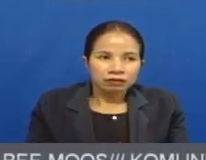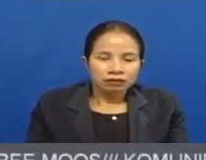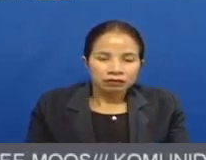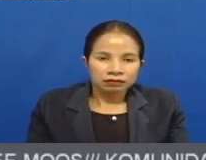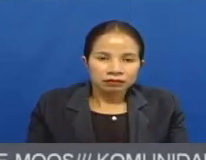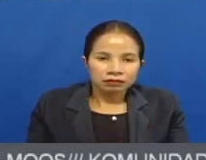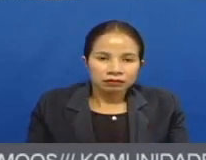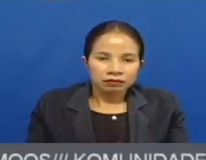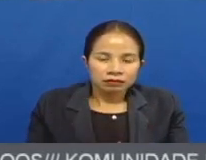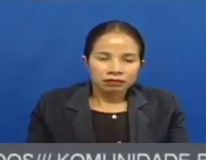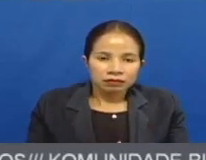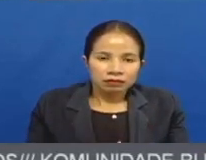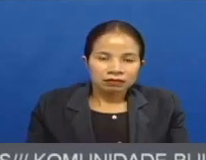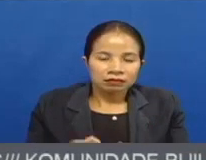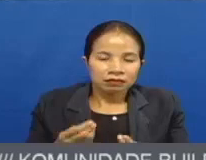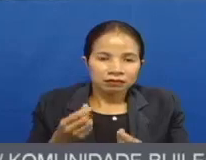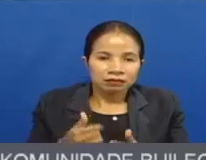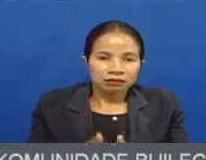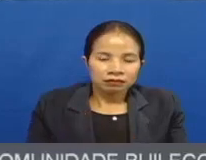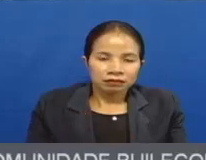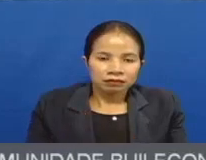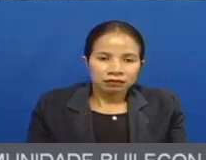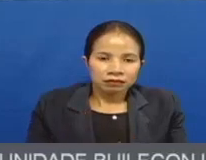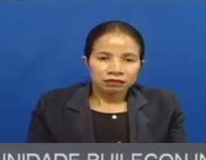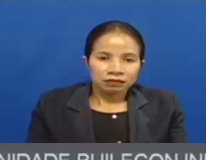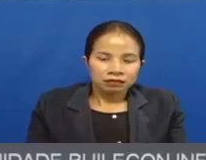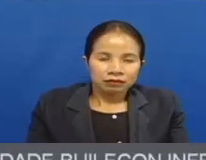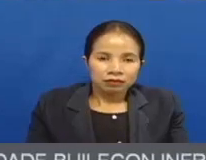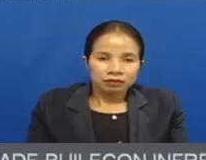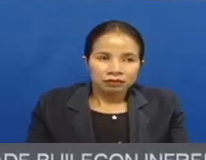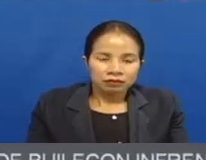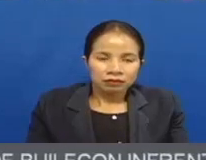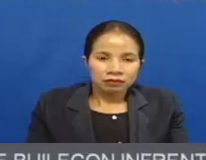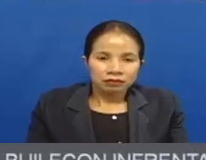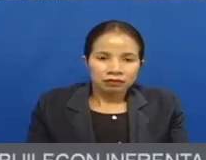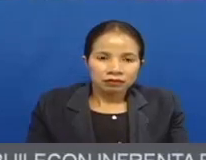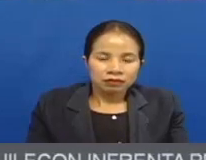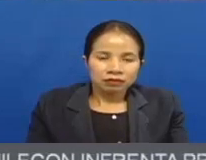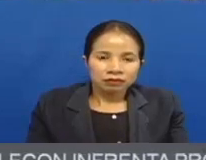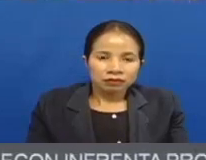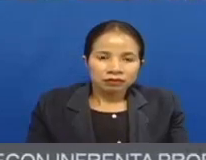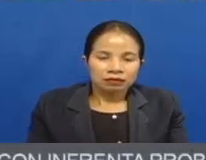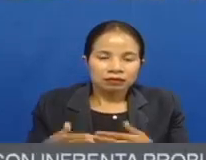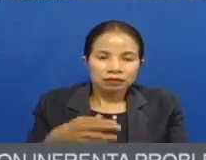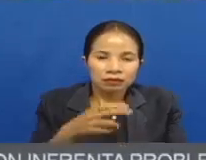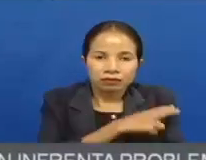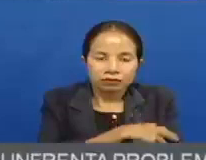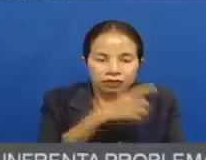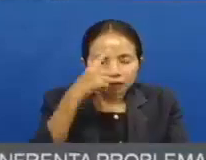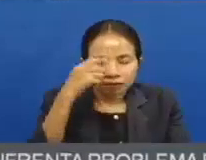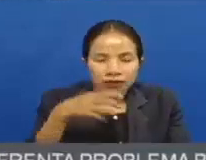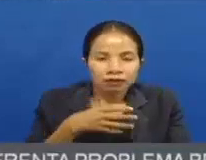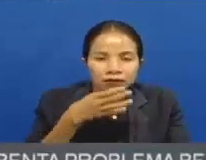hizeni, si. Rai round. Paciente Sabina Kelu hateten. Nihak besik ambaya sentru saude, tambahnya